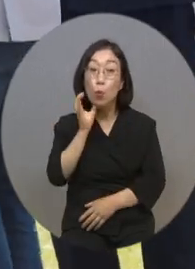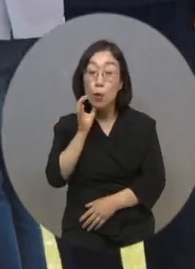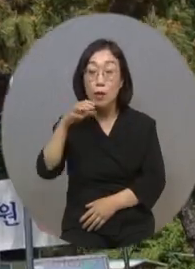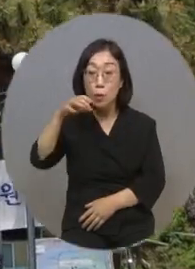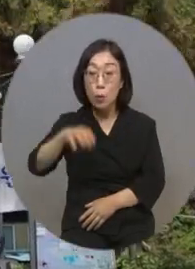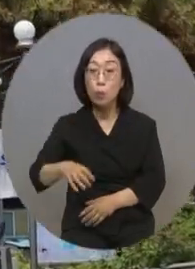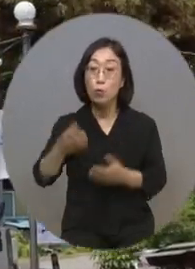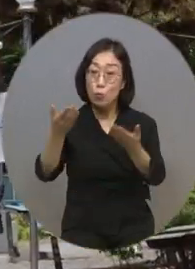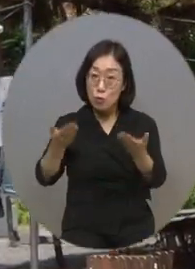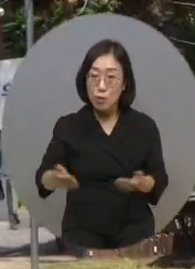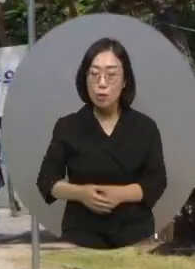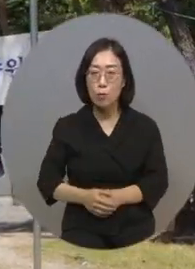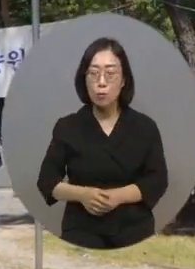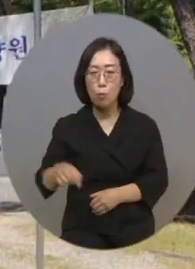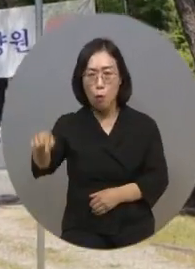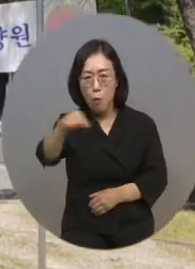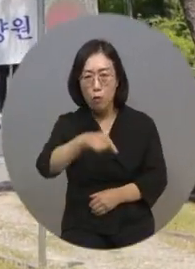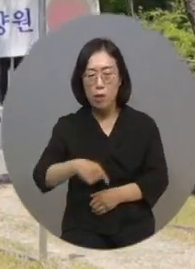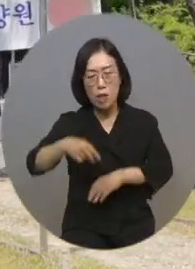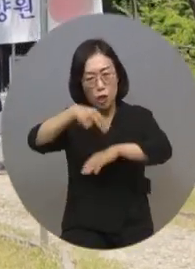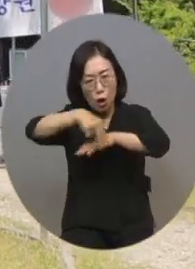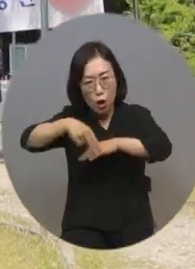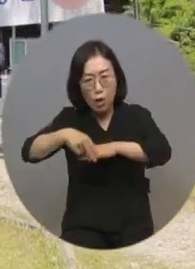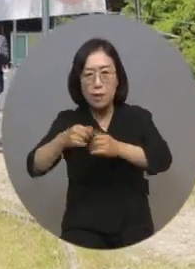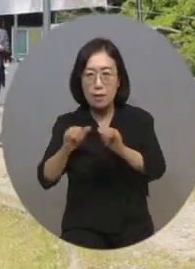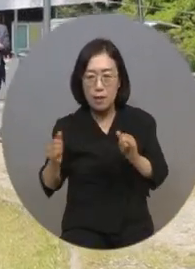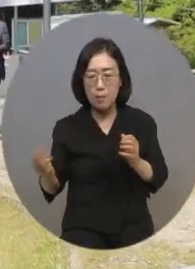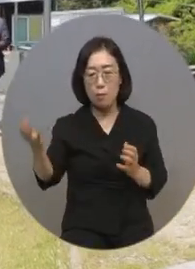교육 전문가들이 한마음 한뜻으로 모였습니다.